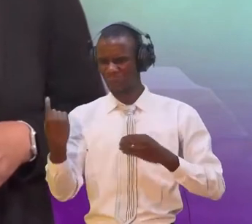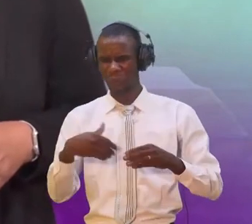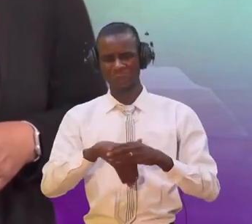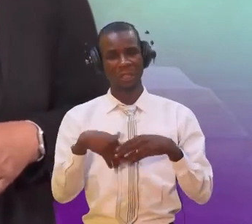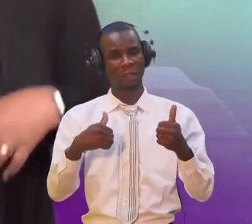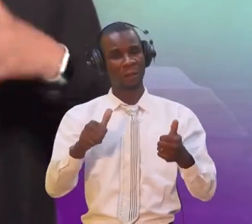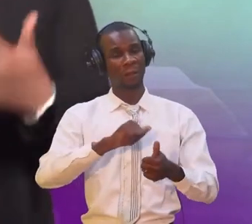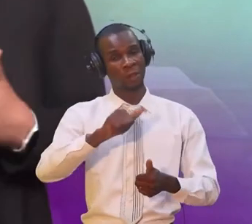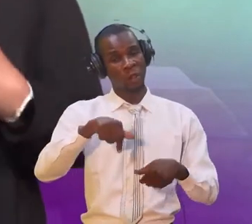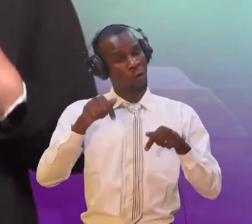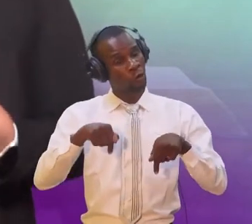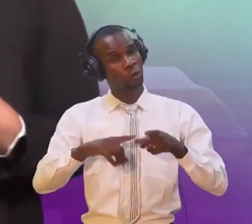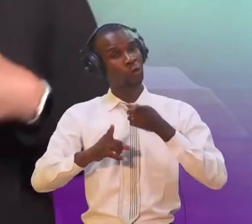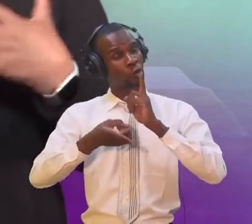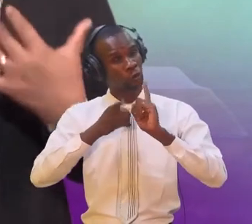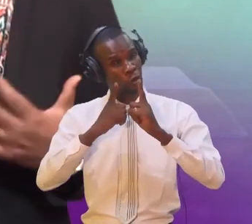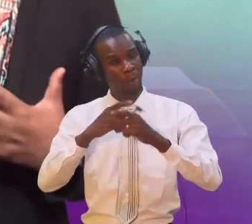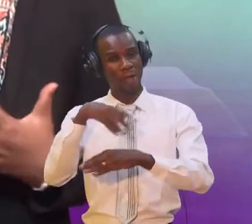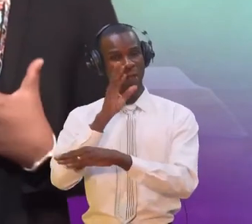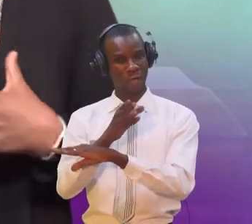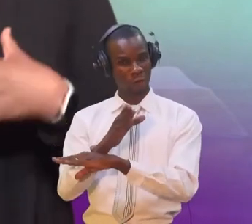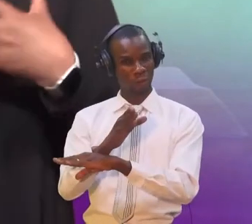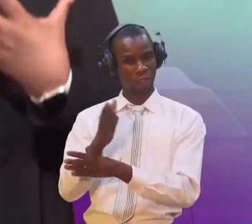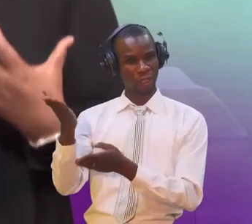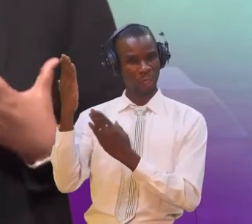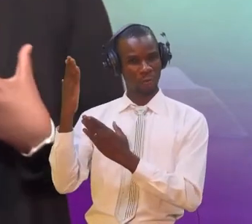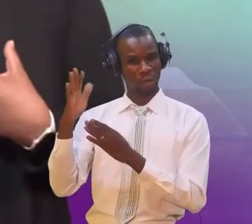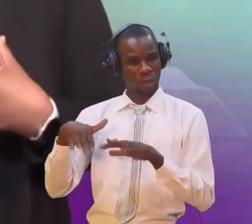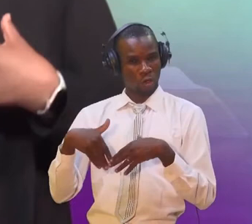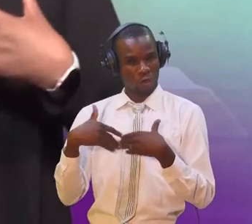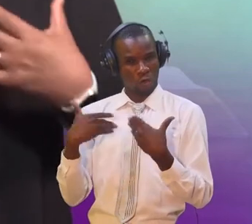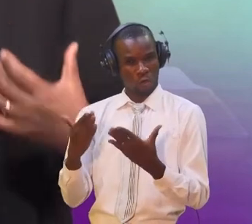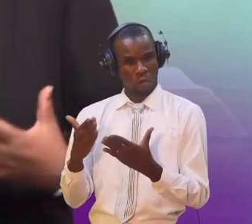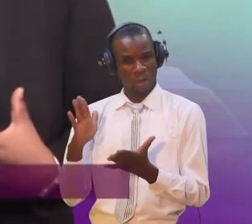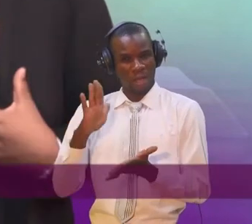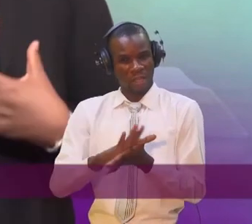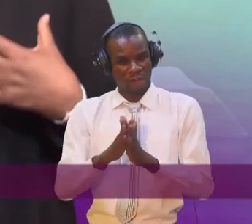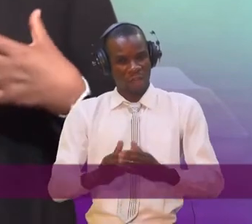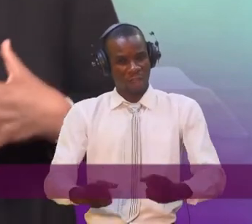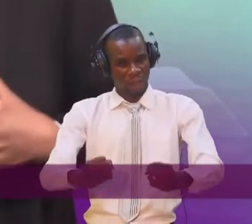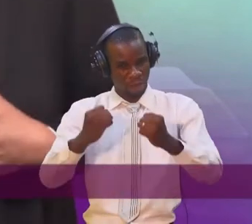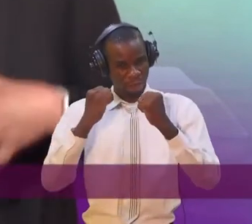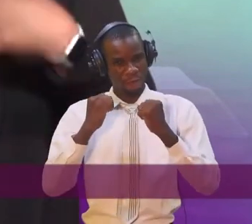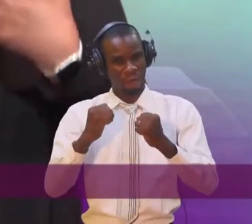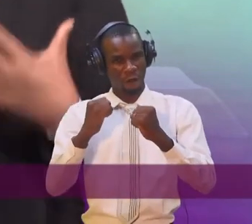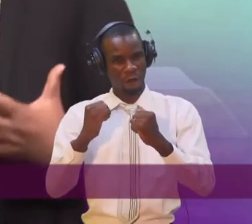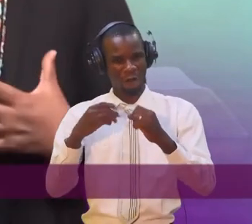Unajua watu wengi wanapata huzuni sana moyoni kiasi kwamba wanakata